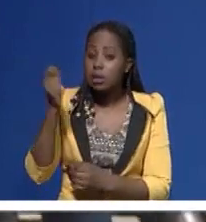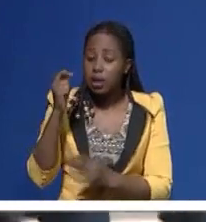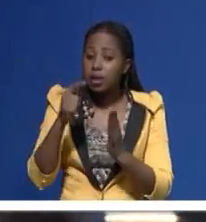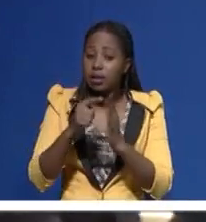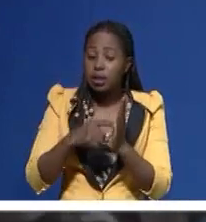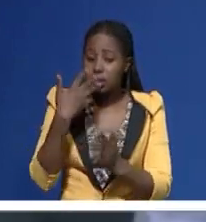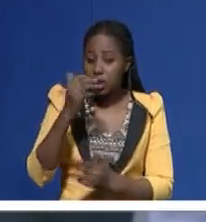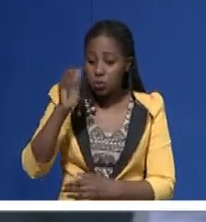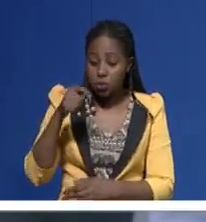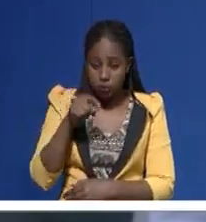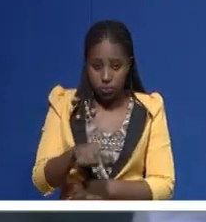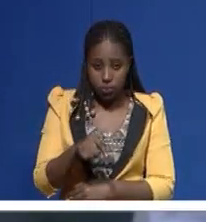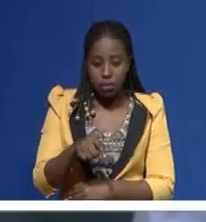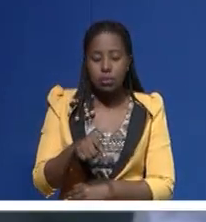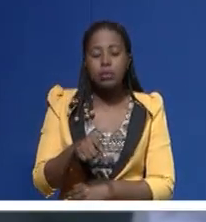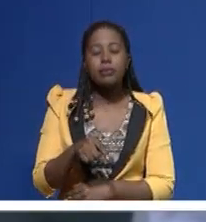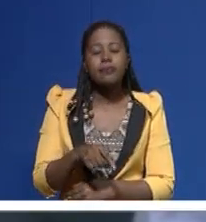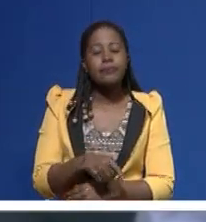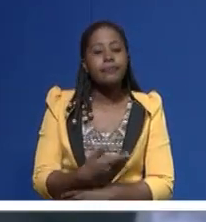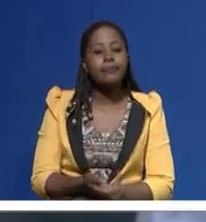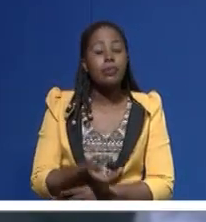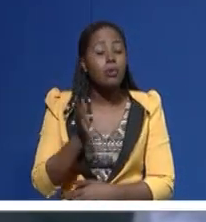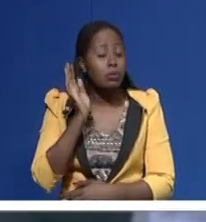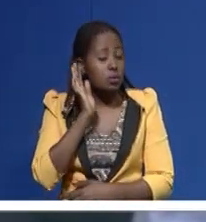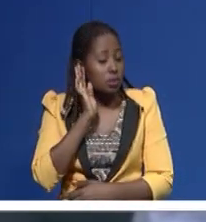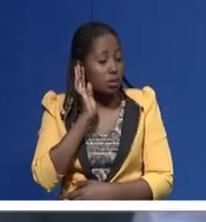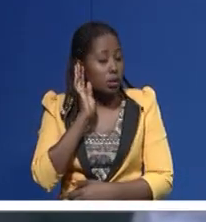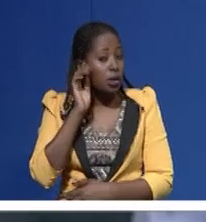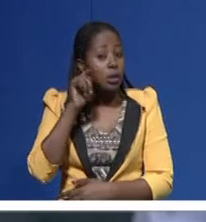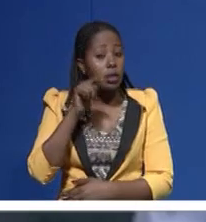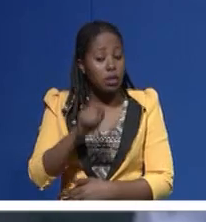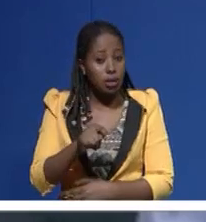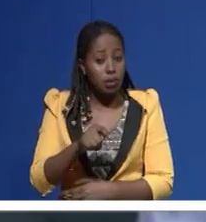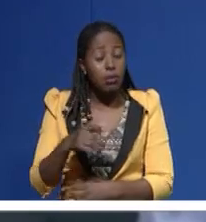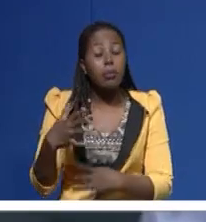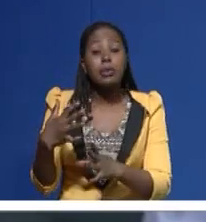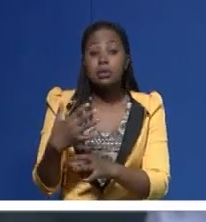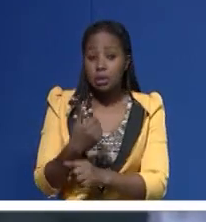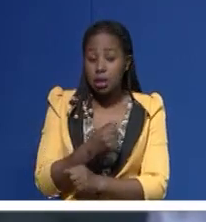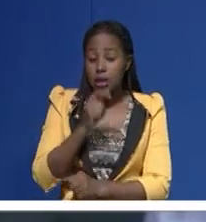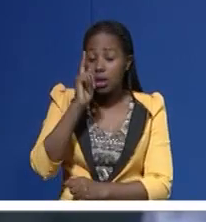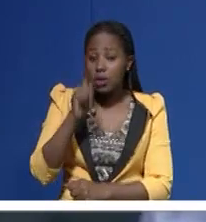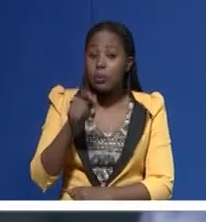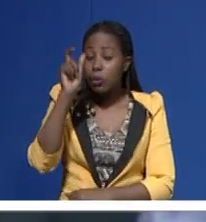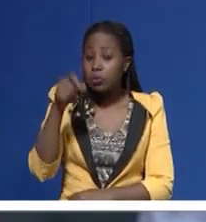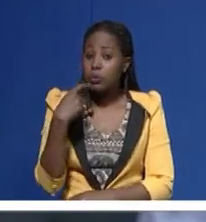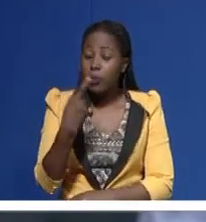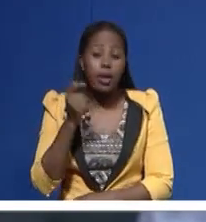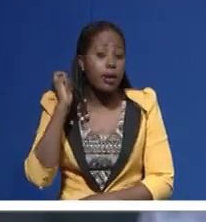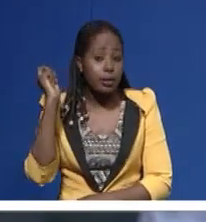tarehe 5 mwezi huu. Mumesikia leo imepatikana ya kwamba kuna mtu mmoja